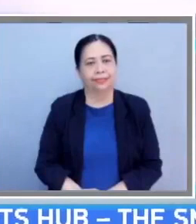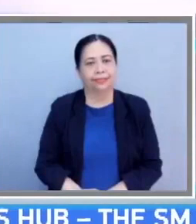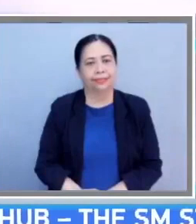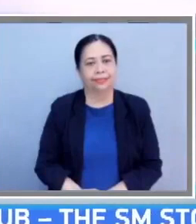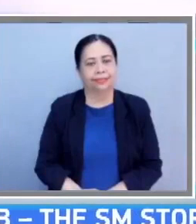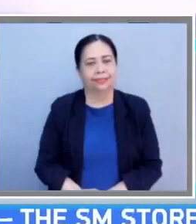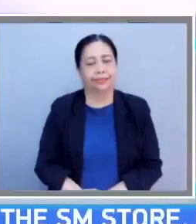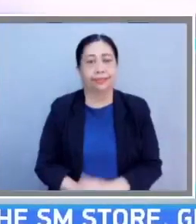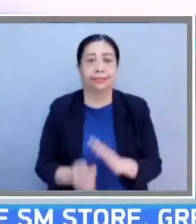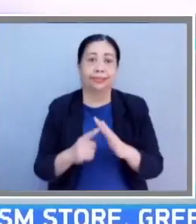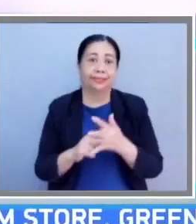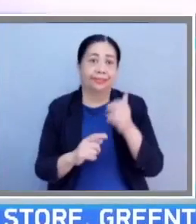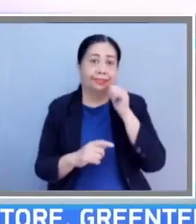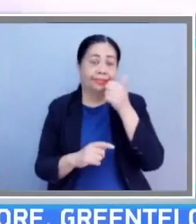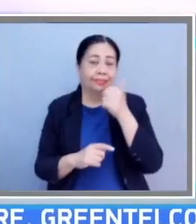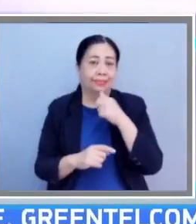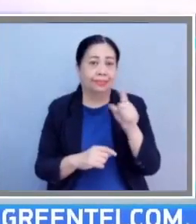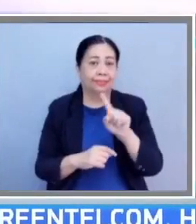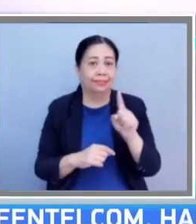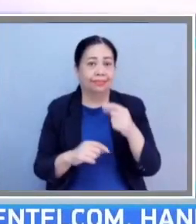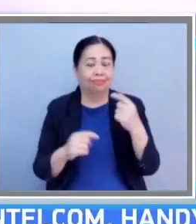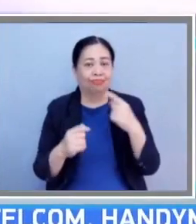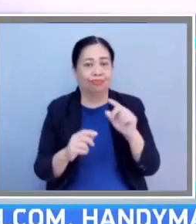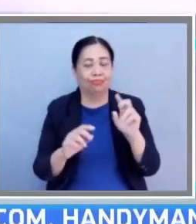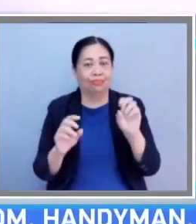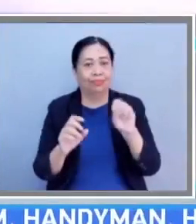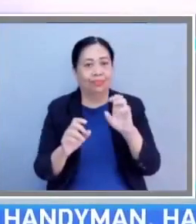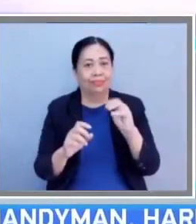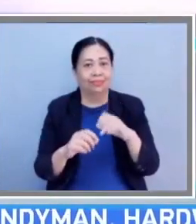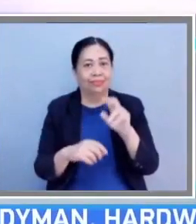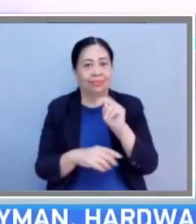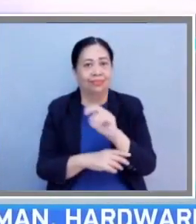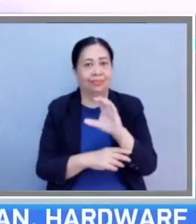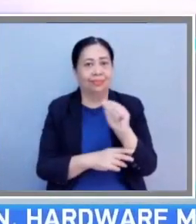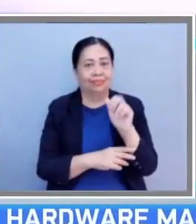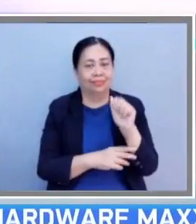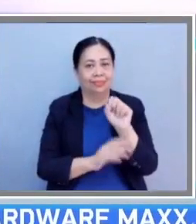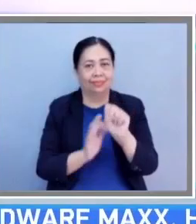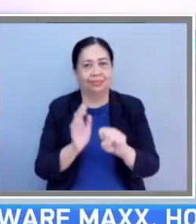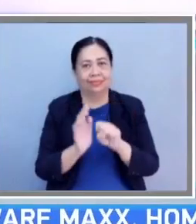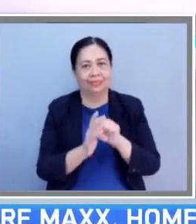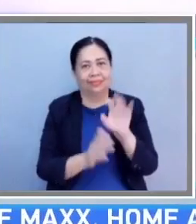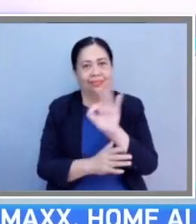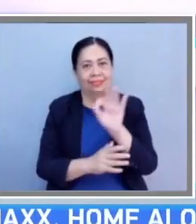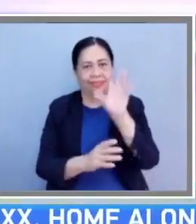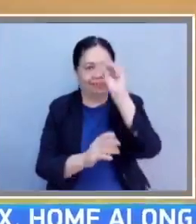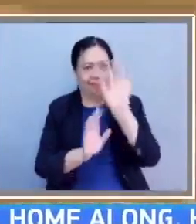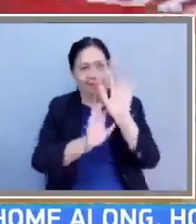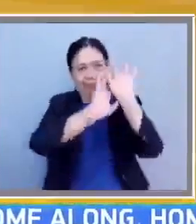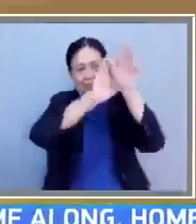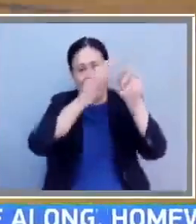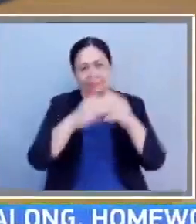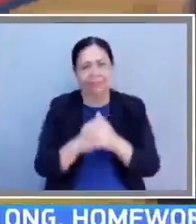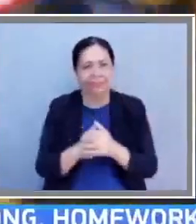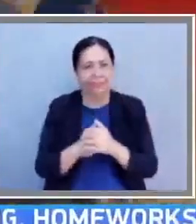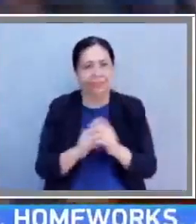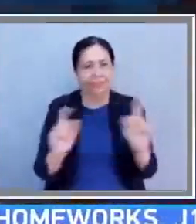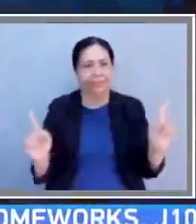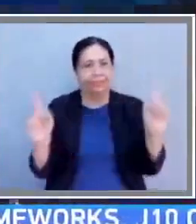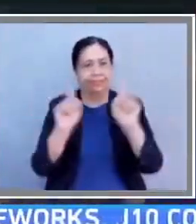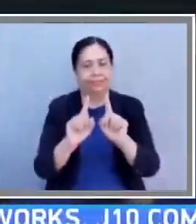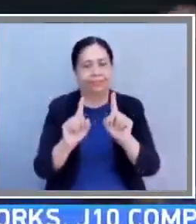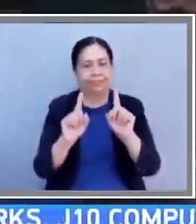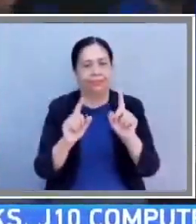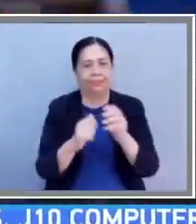Simula na bukas ang bakbakan para sa semifinals ng NCAA Season 99 Men's Basketball. Magtatapat ang number 1 seed na